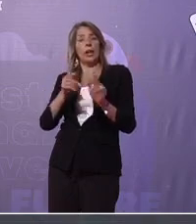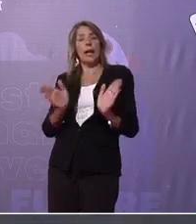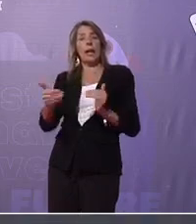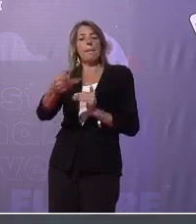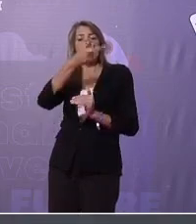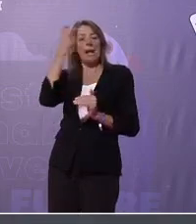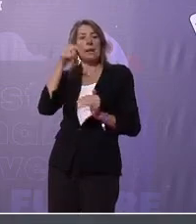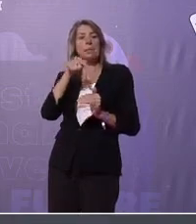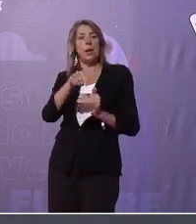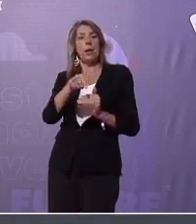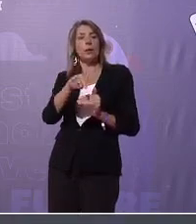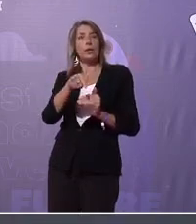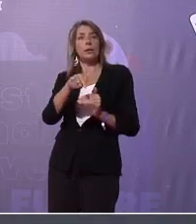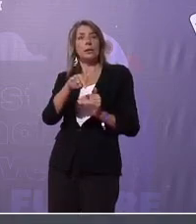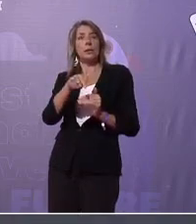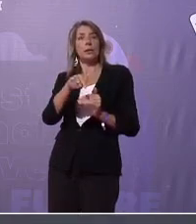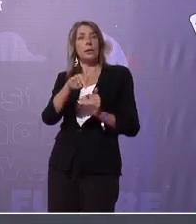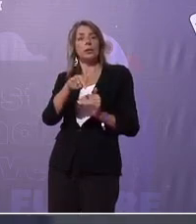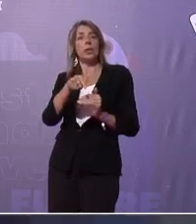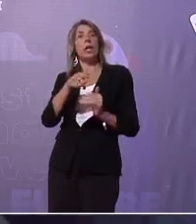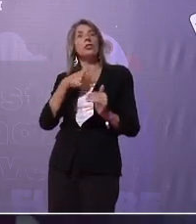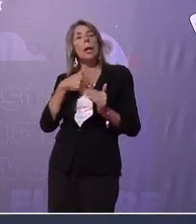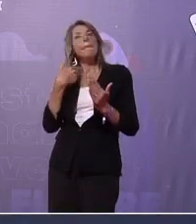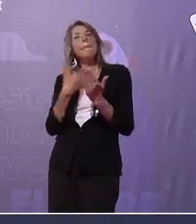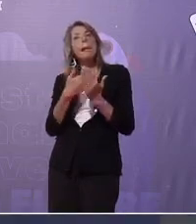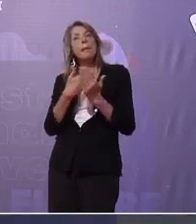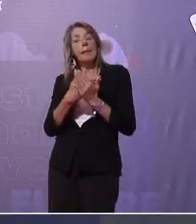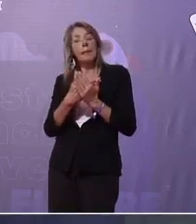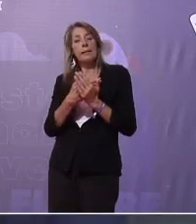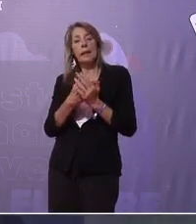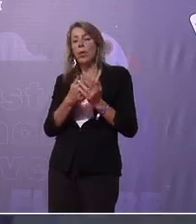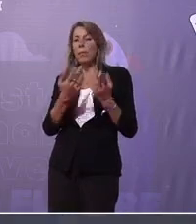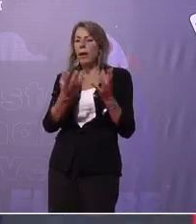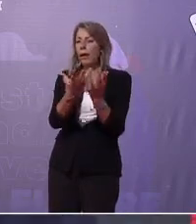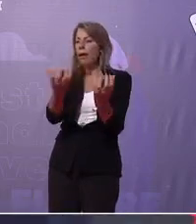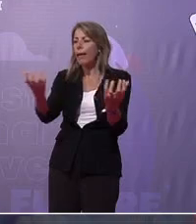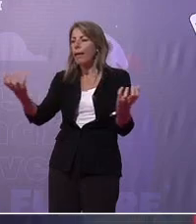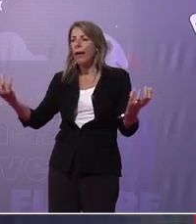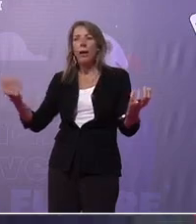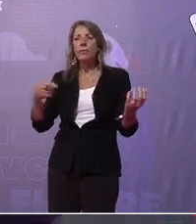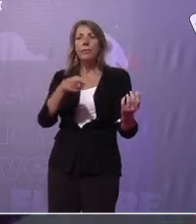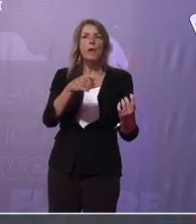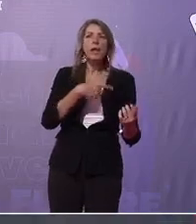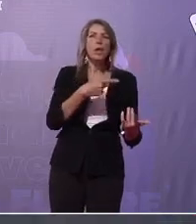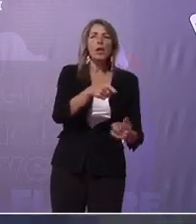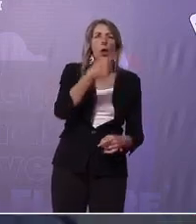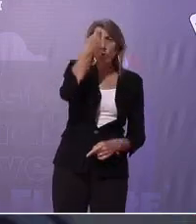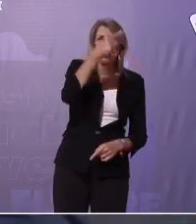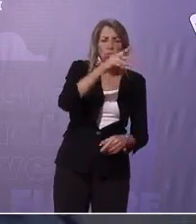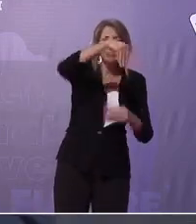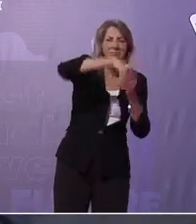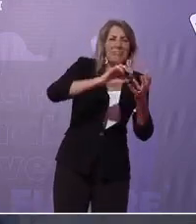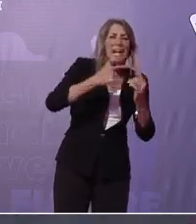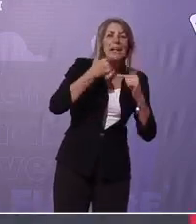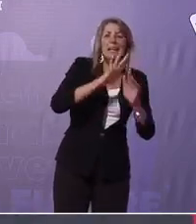abbassi il livello di accesso ci consenta di interagire con le macchine senza saper usare il coding senza interagire con il